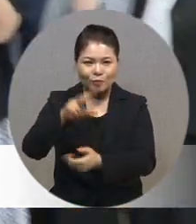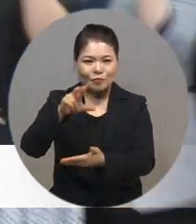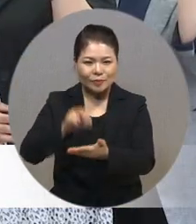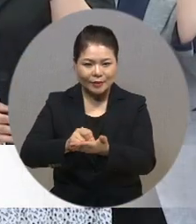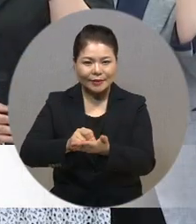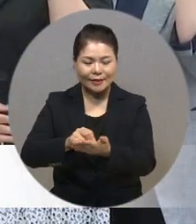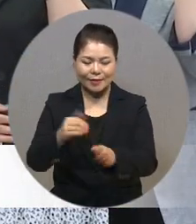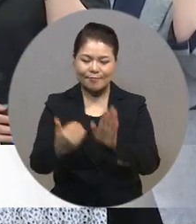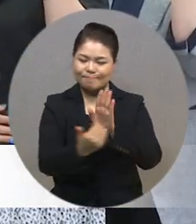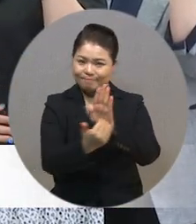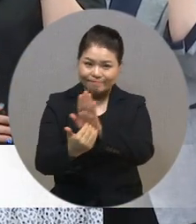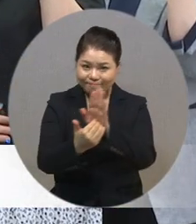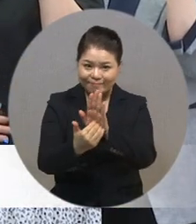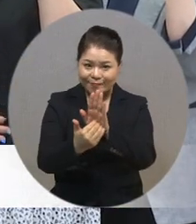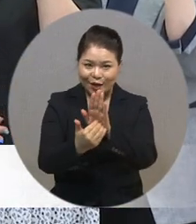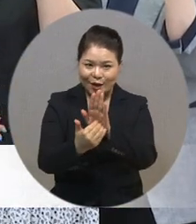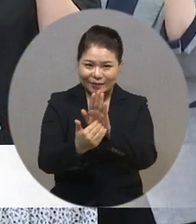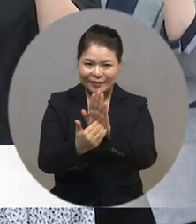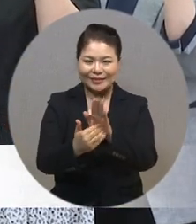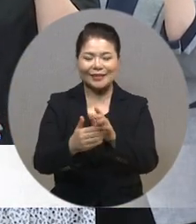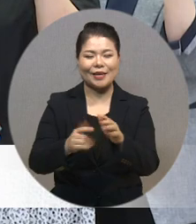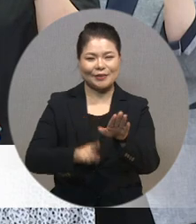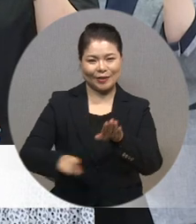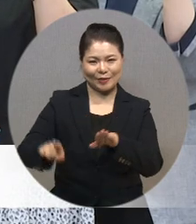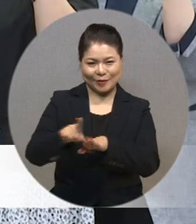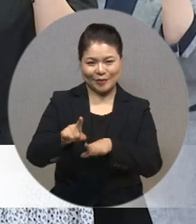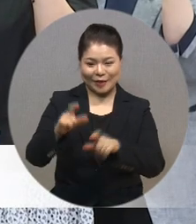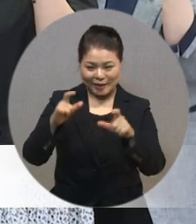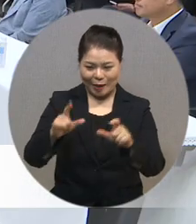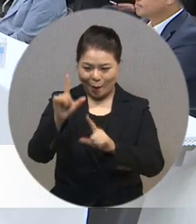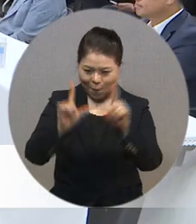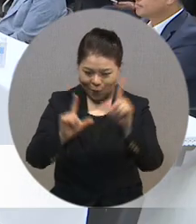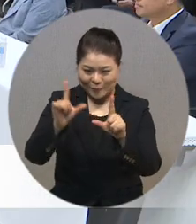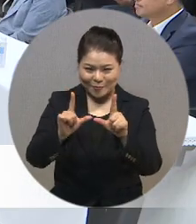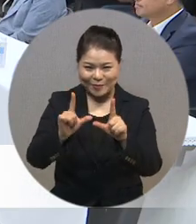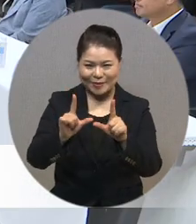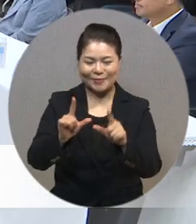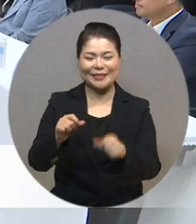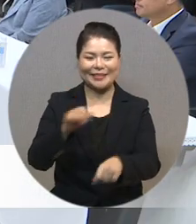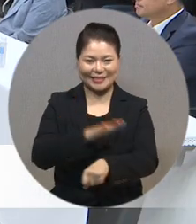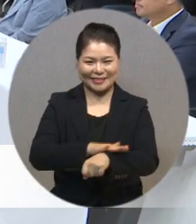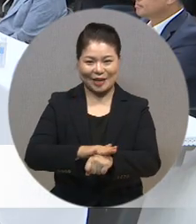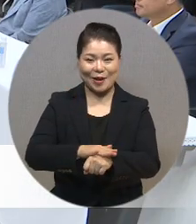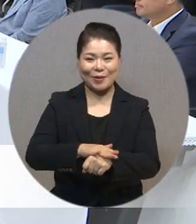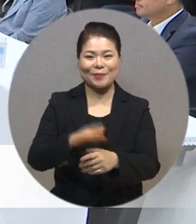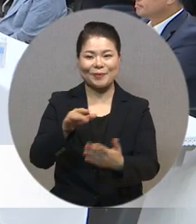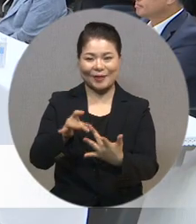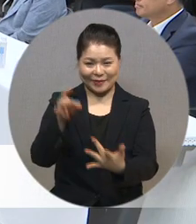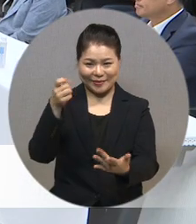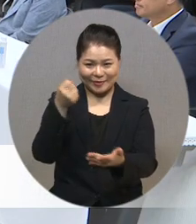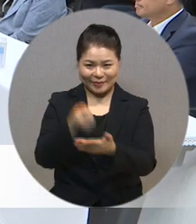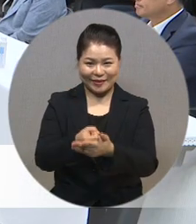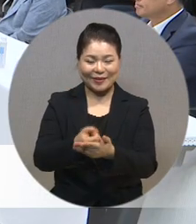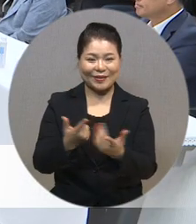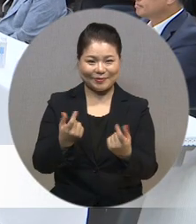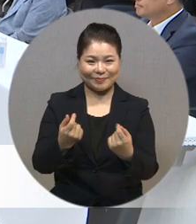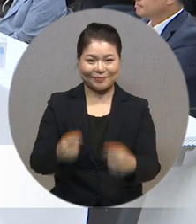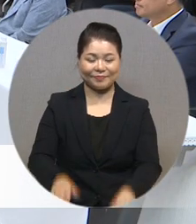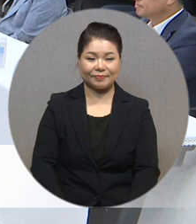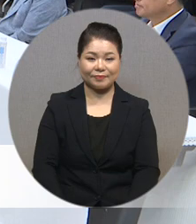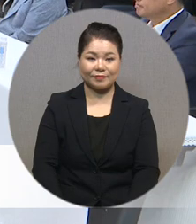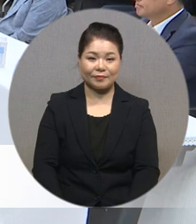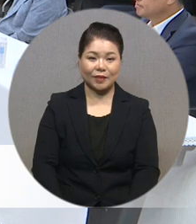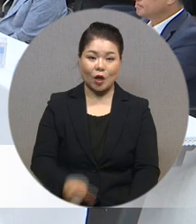대응하는 선도적 지역 모델 제시가 주요했습니다. 시는 교육청과 대학, 산업체 등